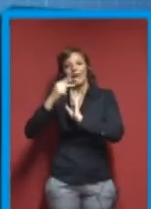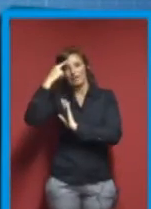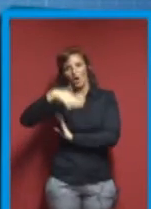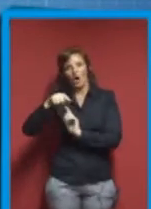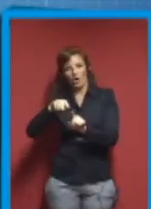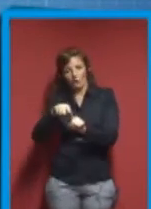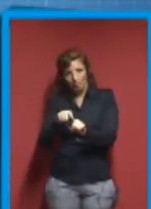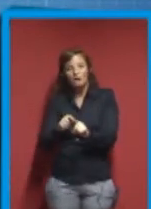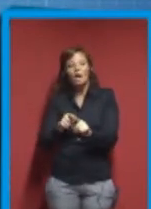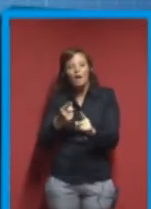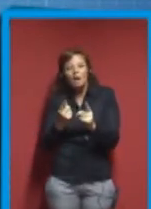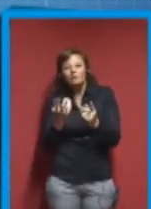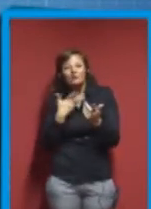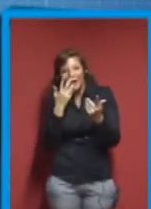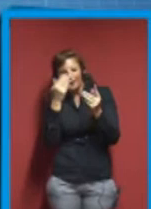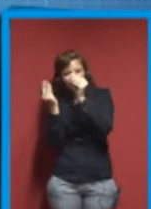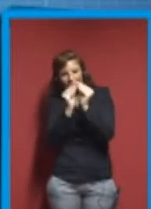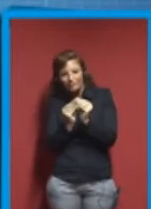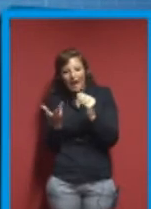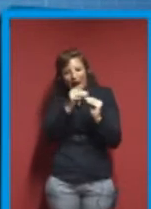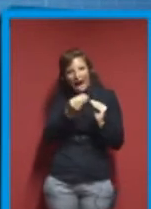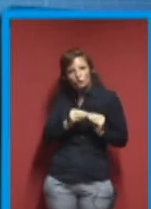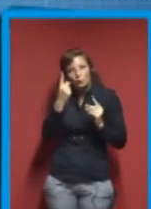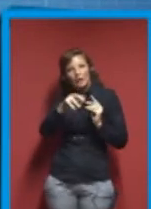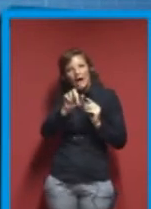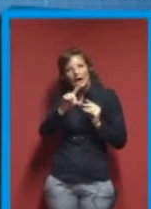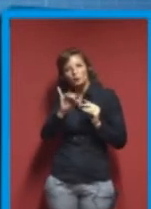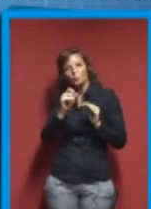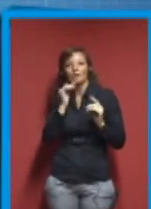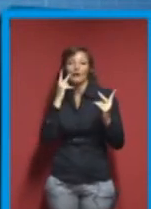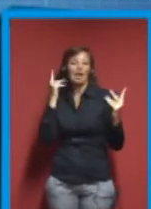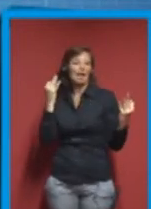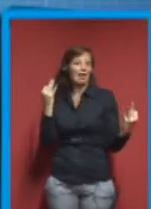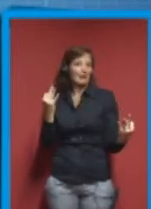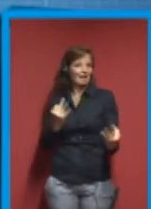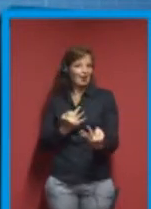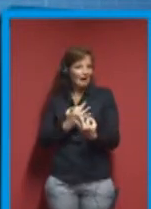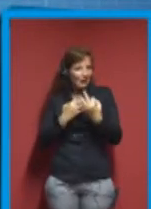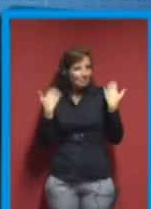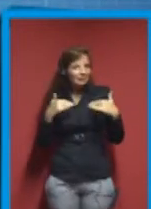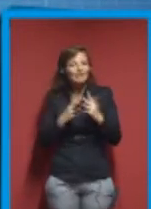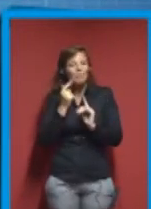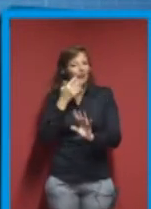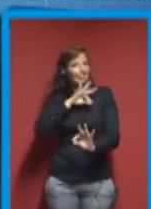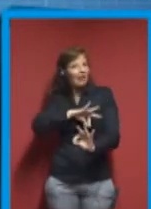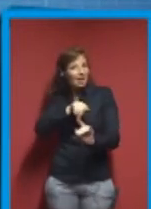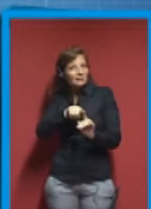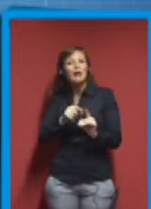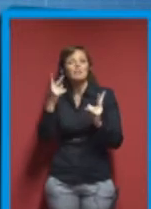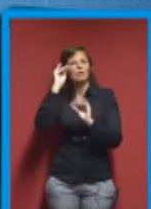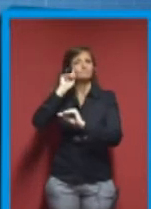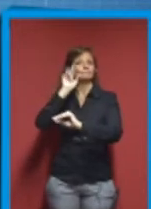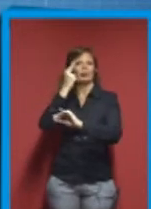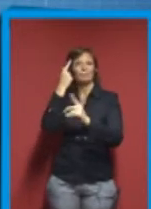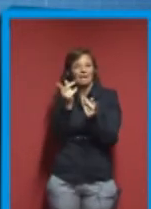queste aggiunte per Arduino molto eleganti. È molto interessante. Per esempio, è possibile mettere questo sensore